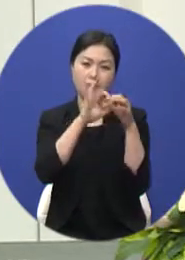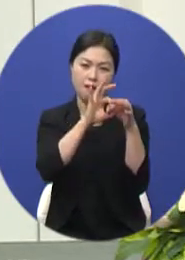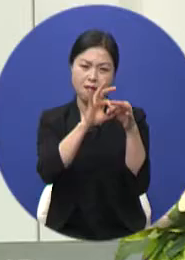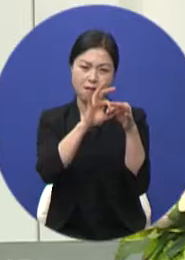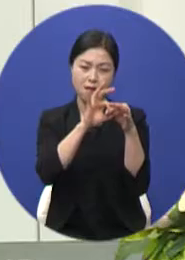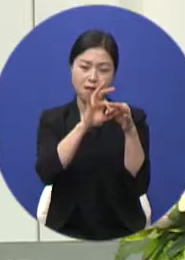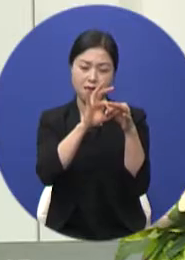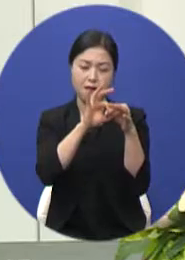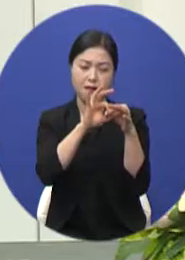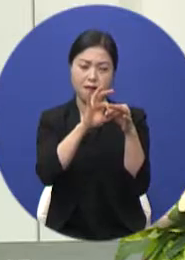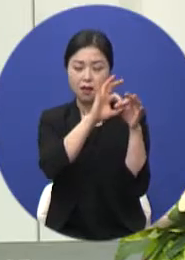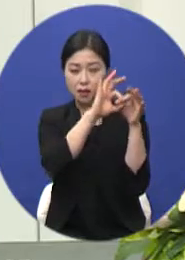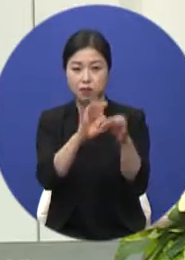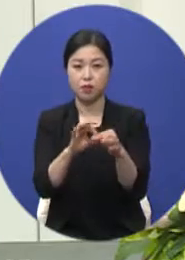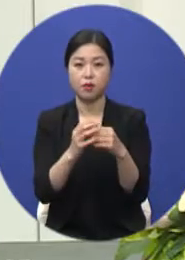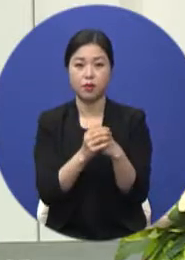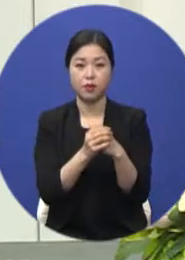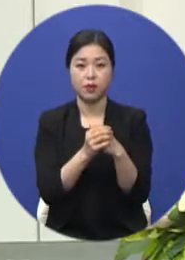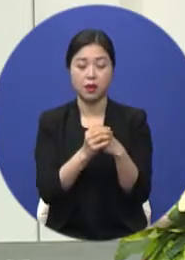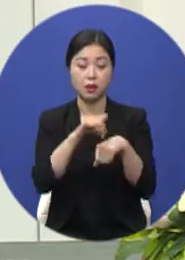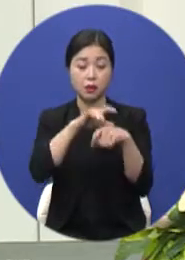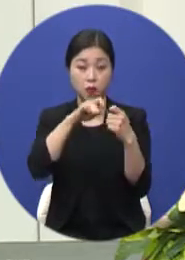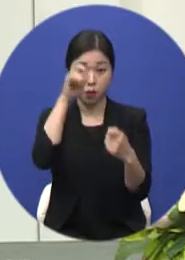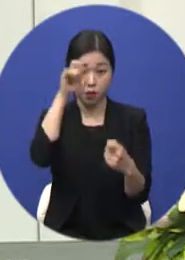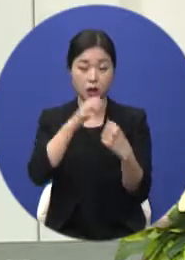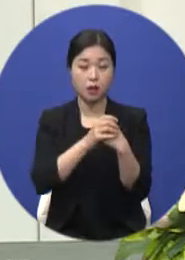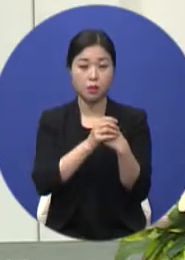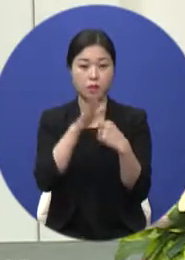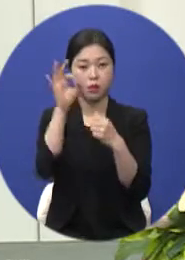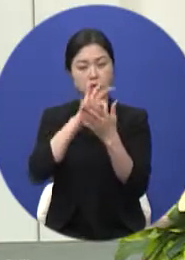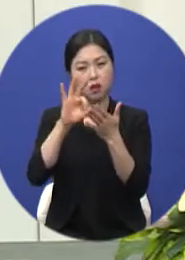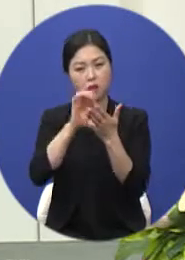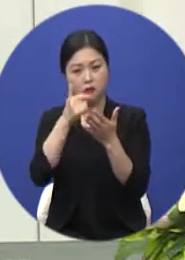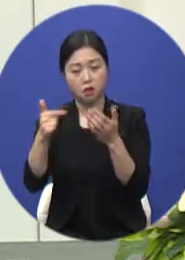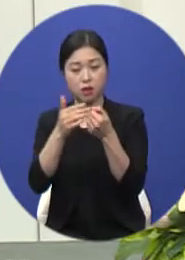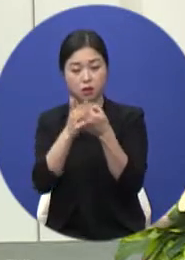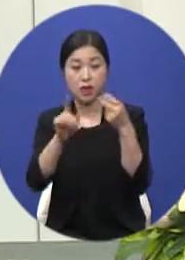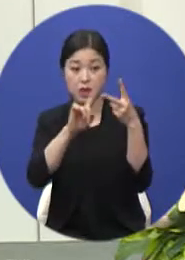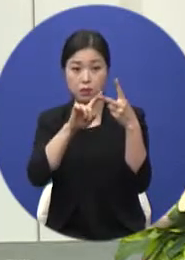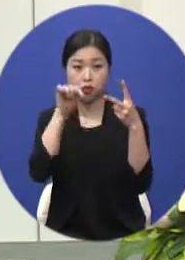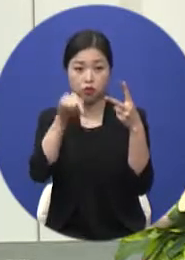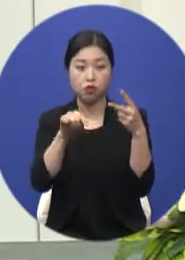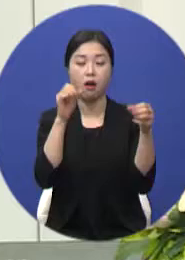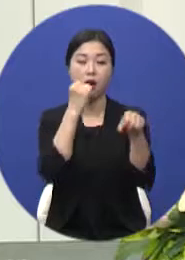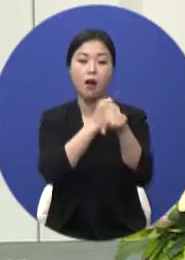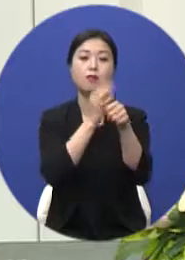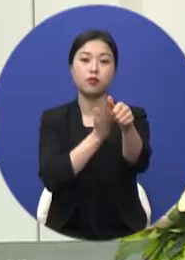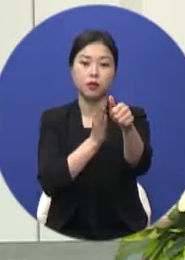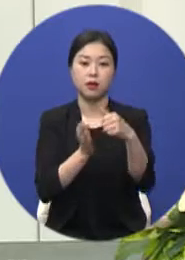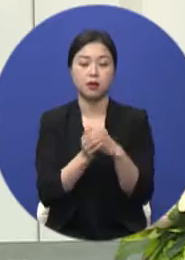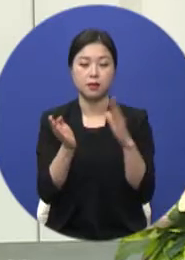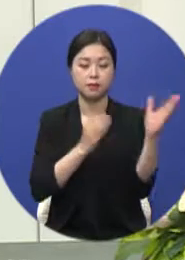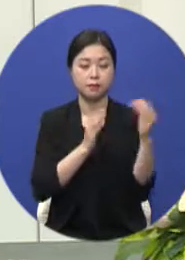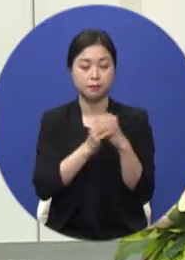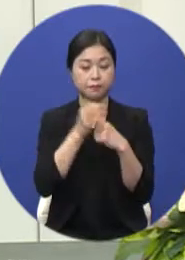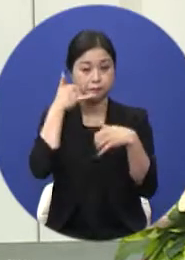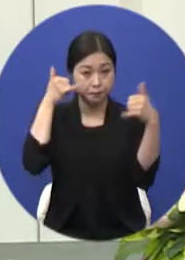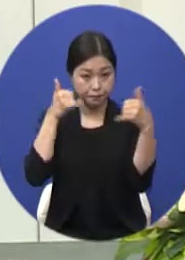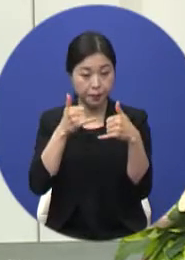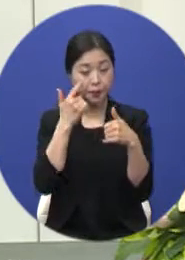돈이 또 들어가거든요. 그럴 땐 전문 상담가들하고 또 상담을 하시면 좋겠습니다. 전화 연결하겠습니다.